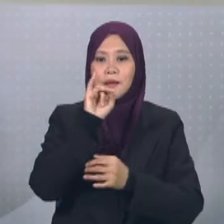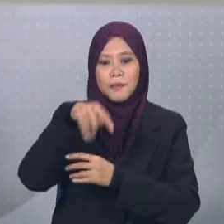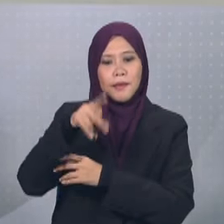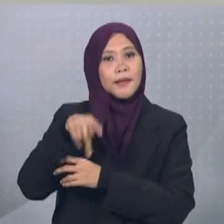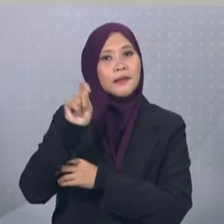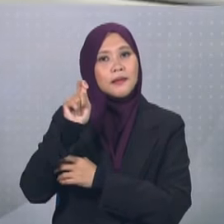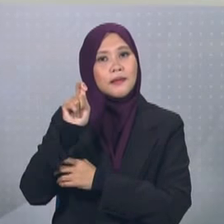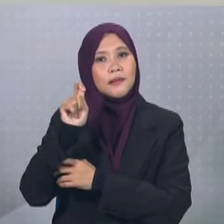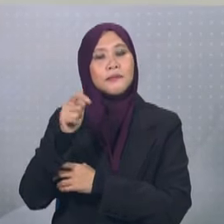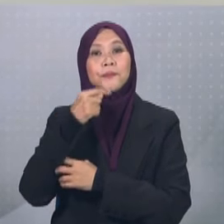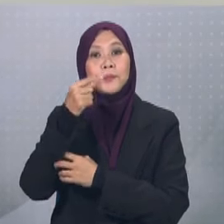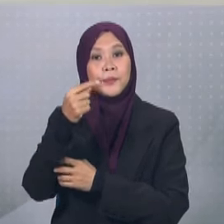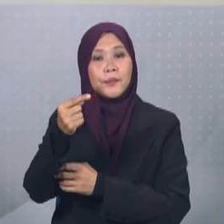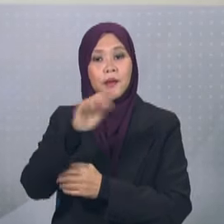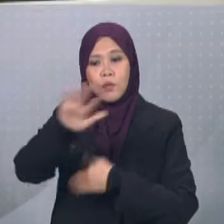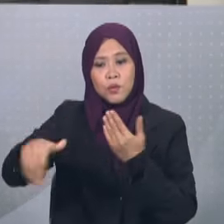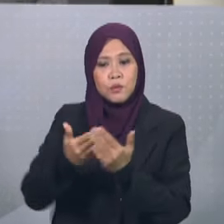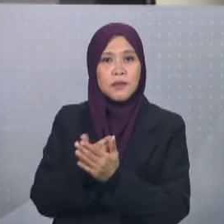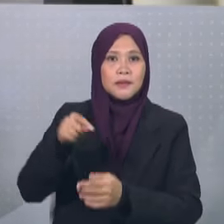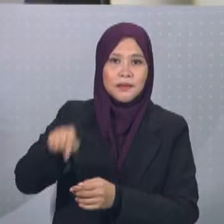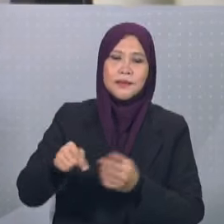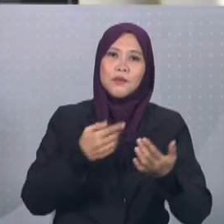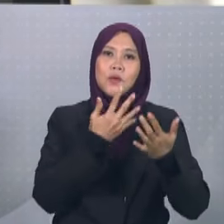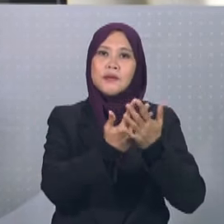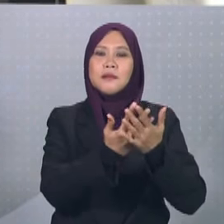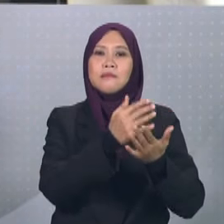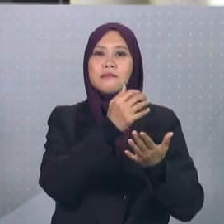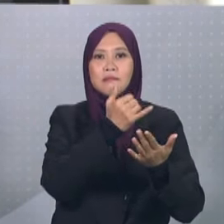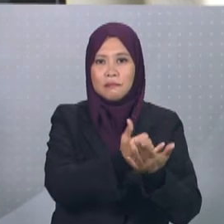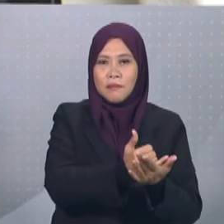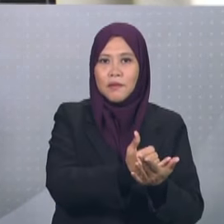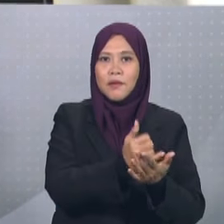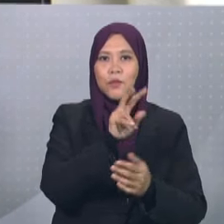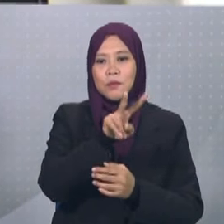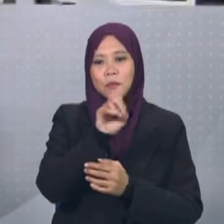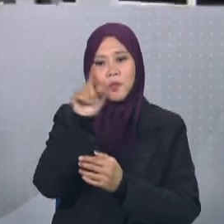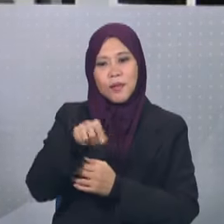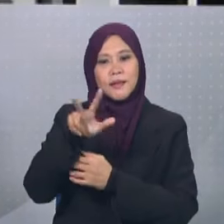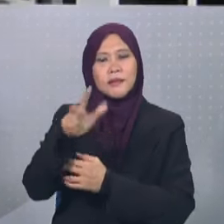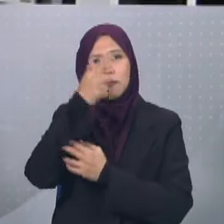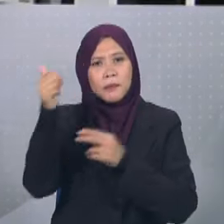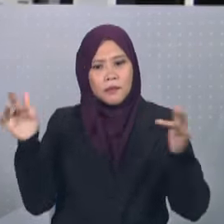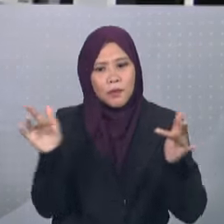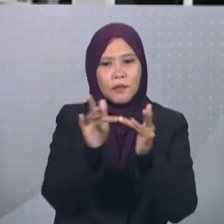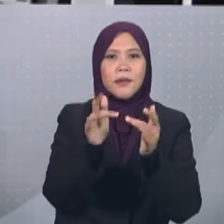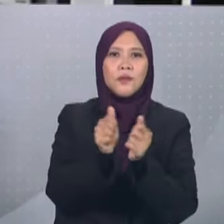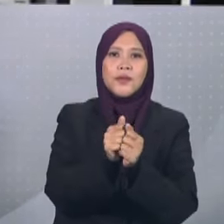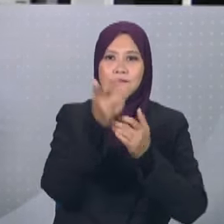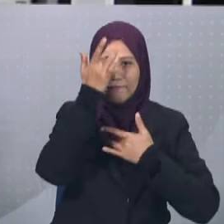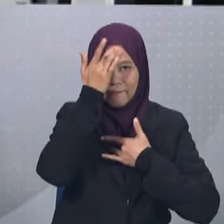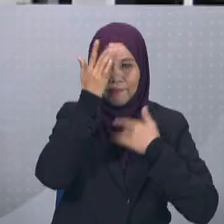Kapten Muhammad Hafizi Zakaria, kesemua mereka dikuarantin sejak 20 Mac lalu kerana mempunyai hubungan rapat dengan